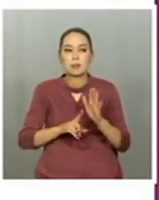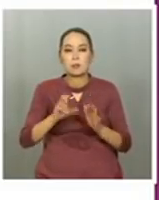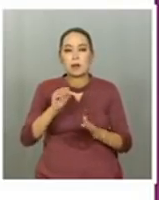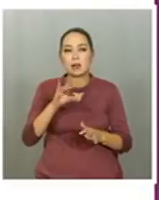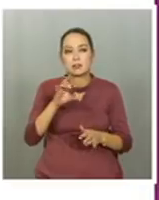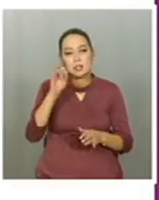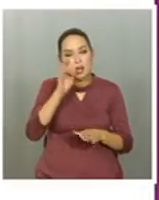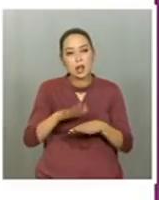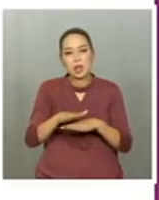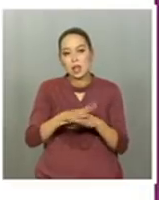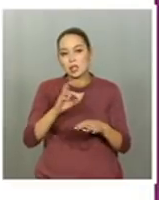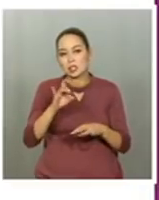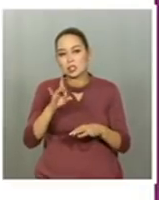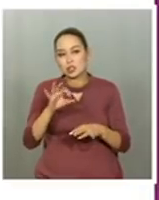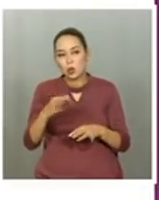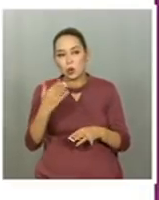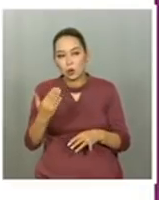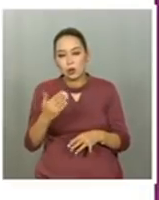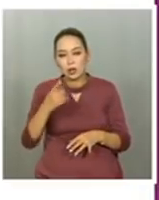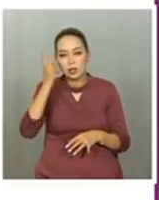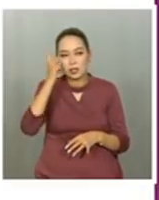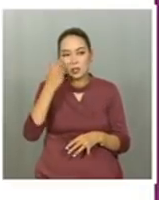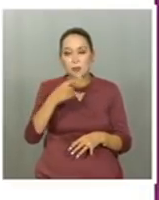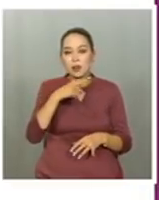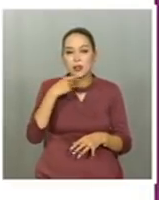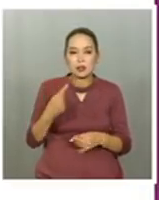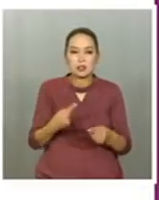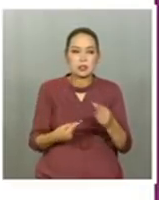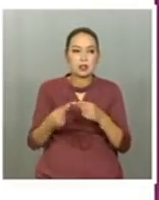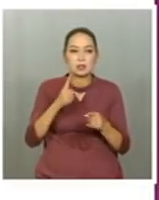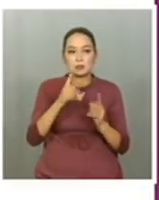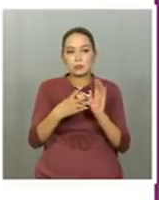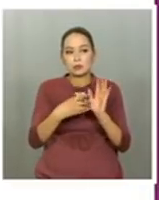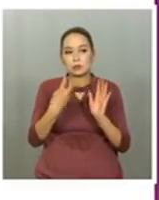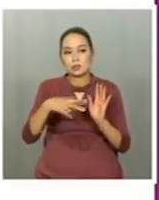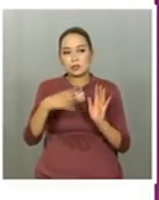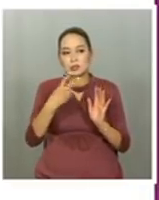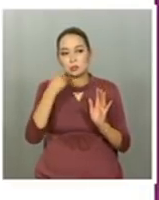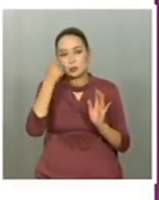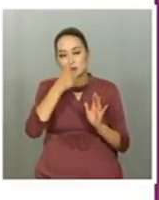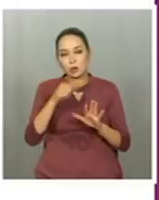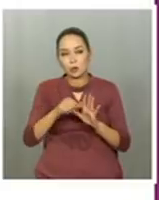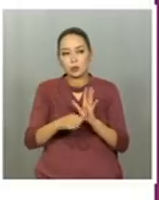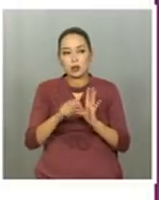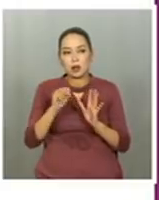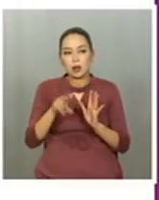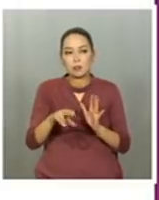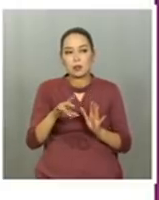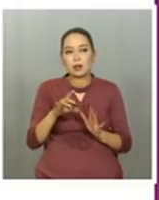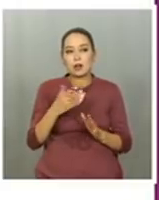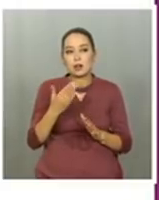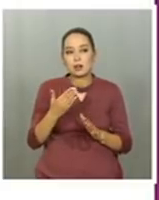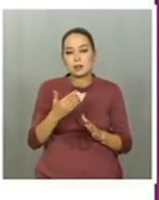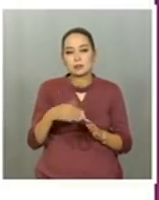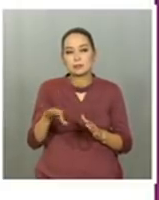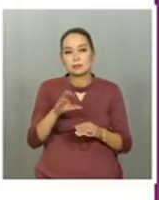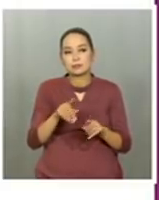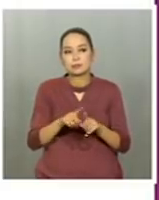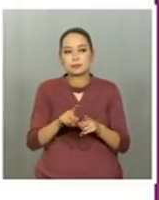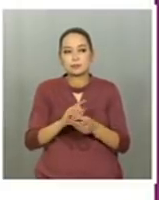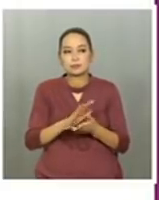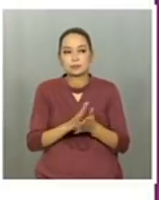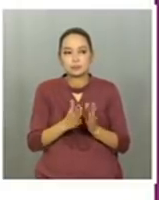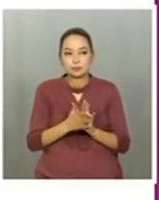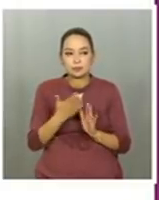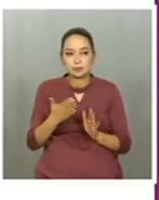тоқталатын болсақ, Германия мен Ресей арасында 1922 жылы 16 сәуірде Генуяға жақын Раполада шарт